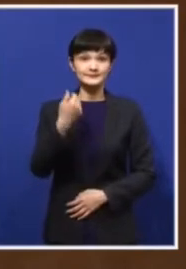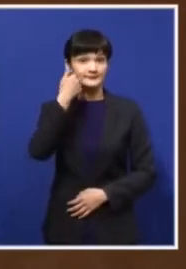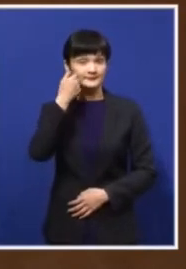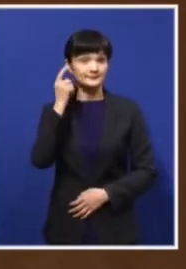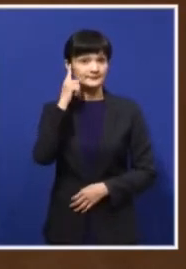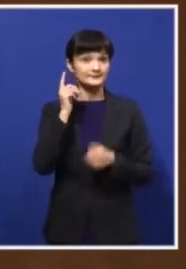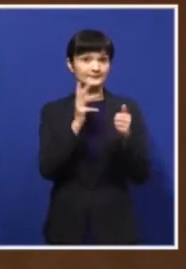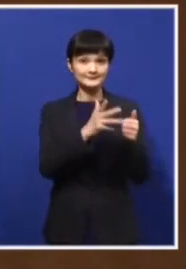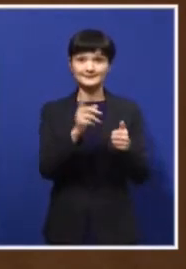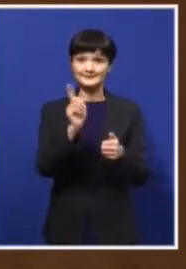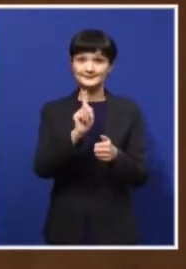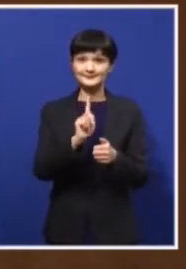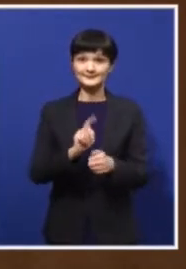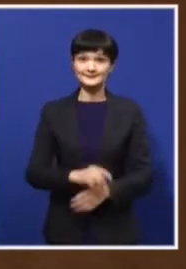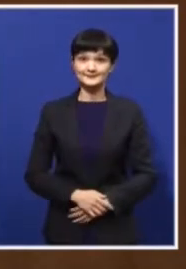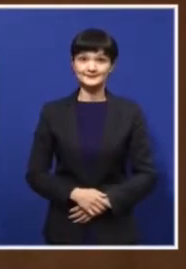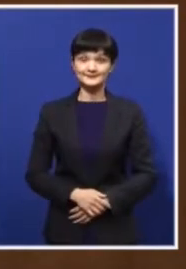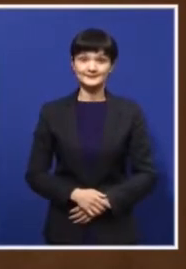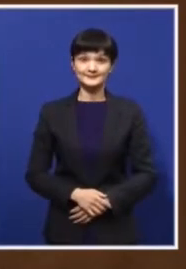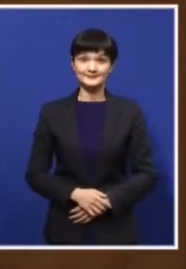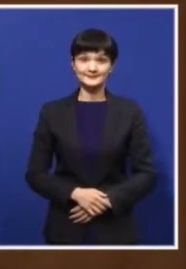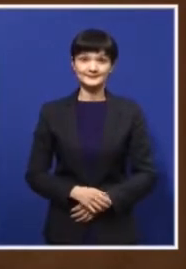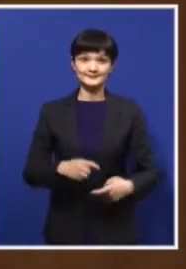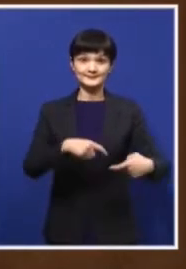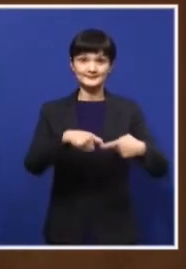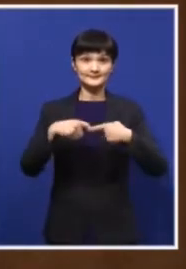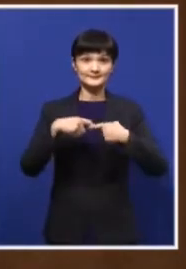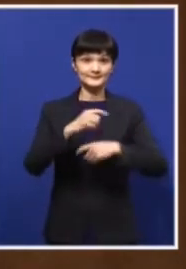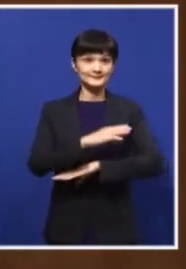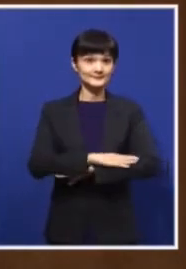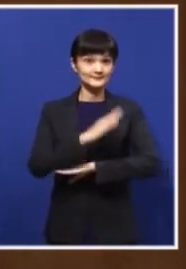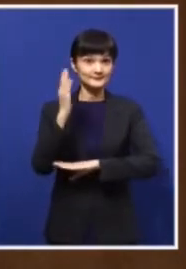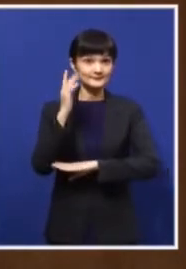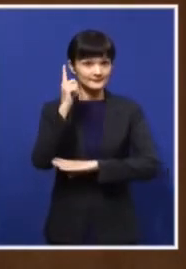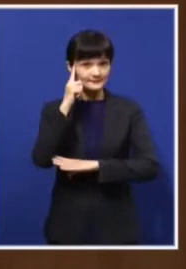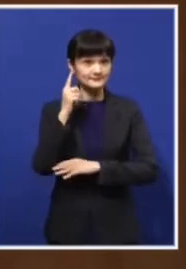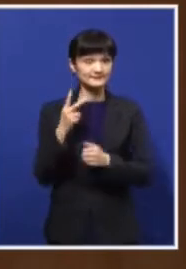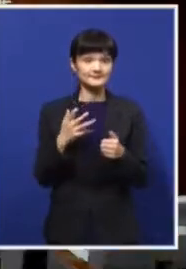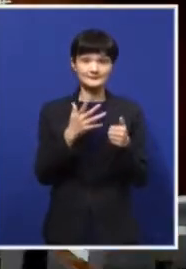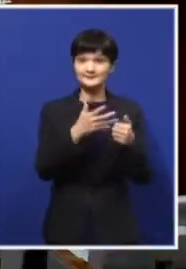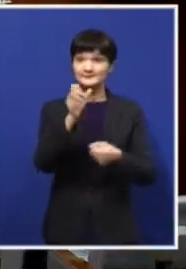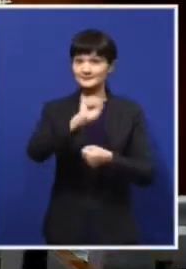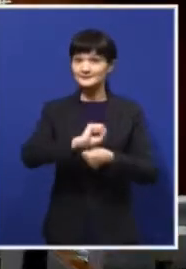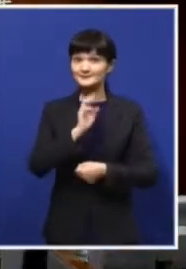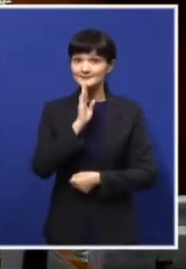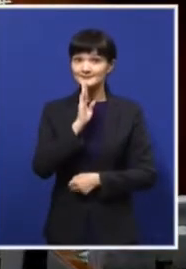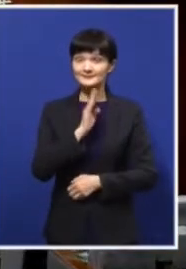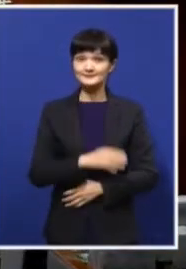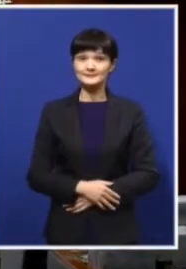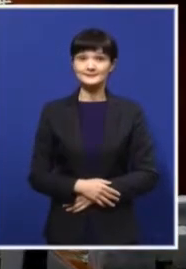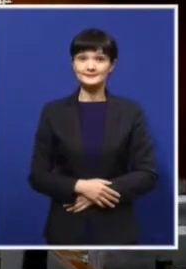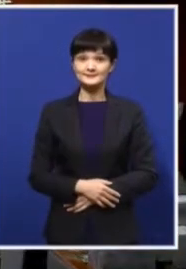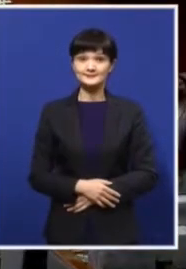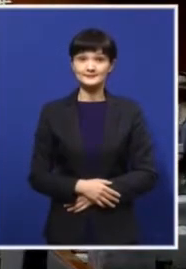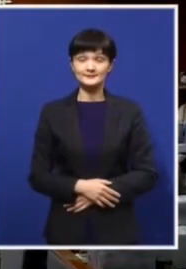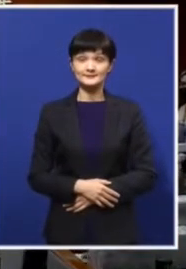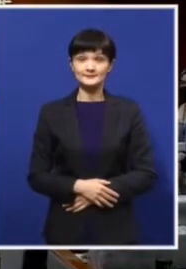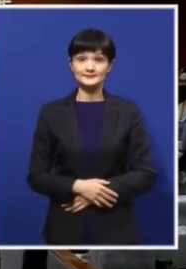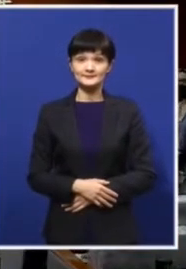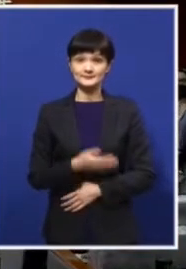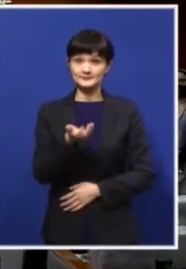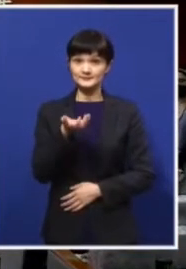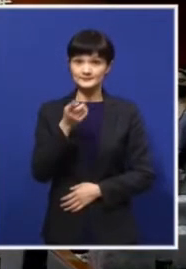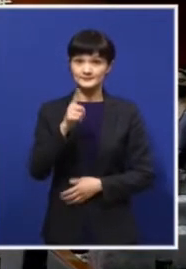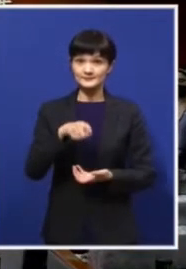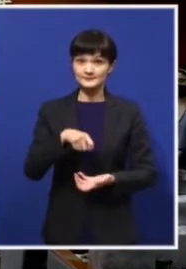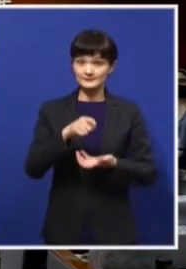询问到的？联合的好像还有进一步的追问，谢谢。 不好意思，只是询问一下，因为刚才有讲到说，就是我